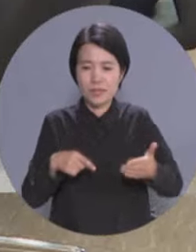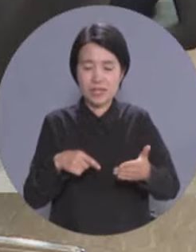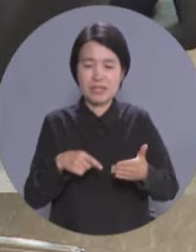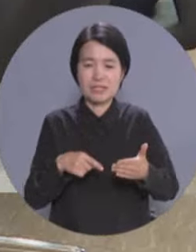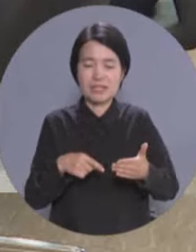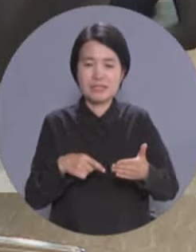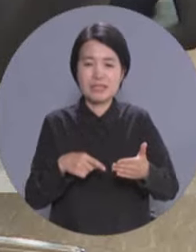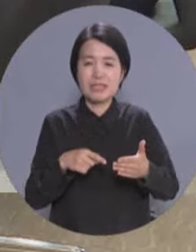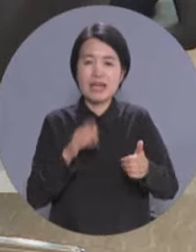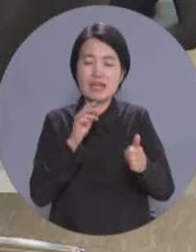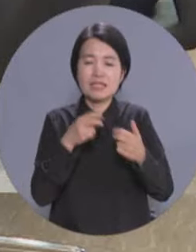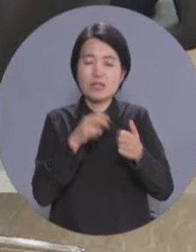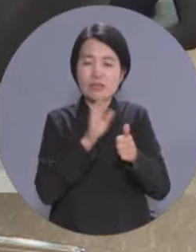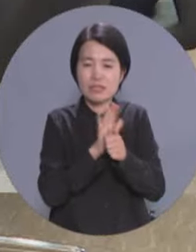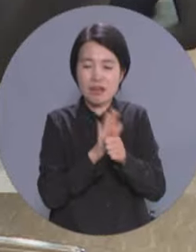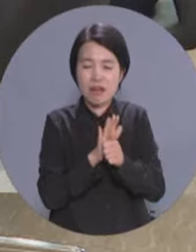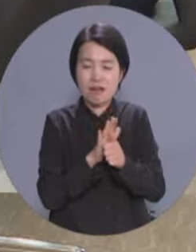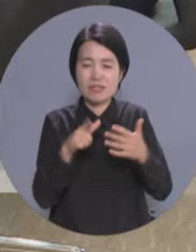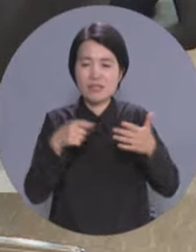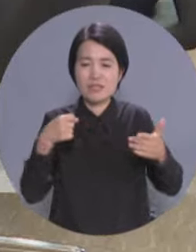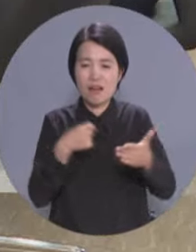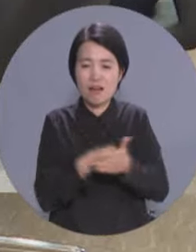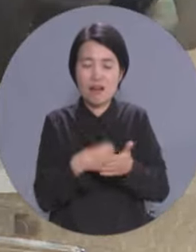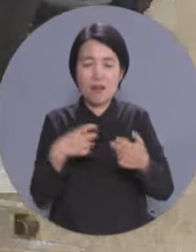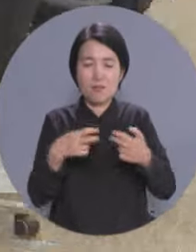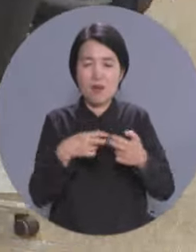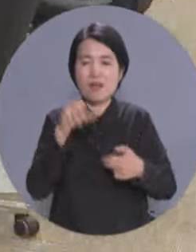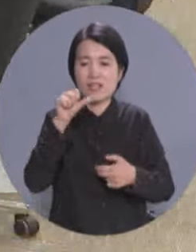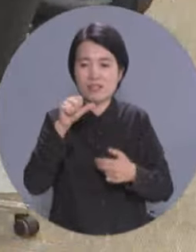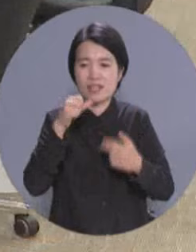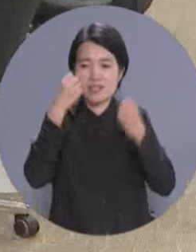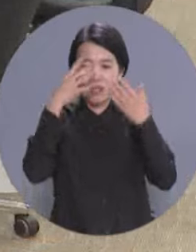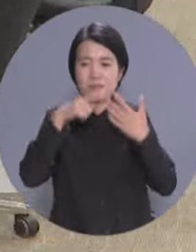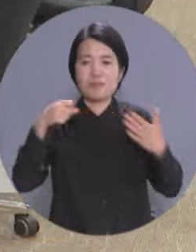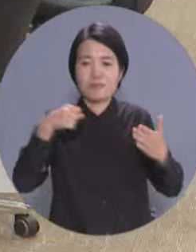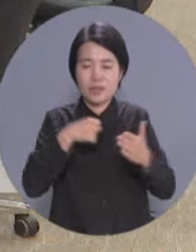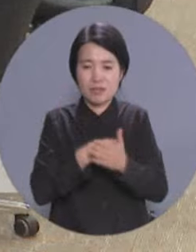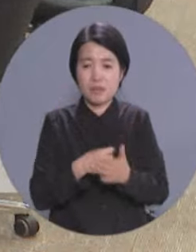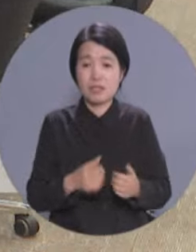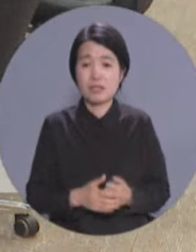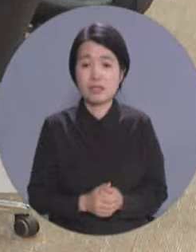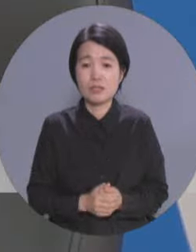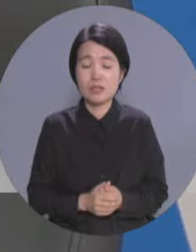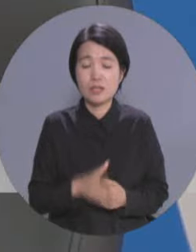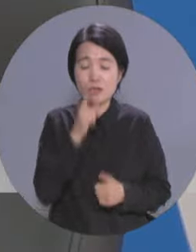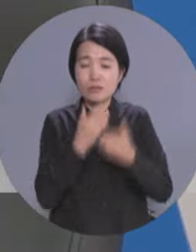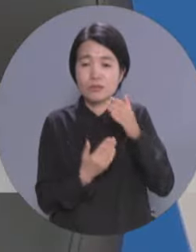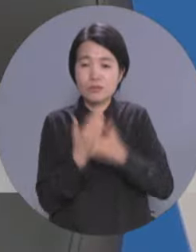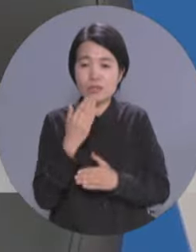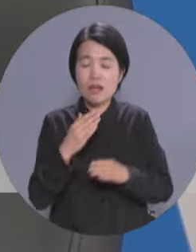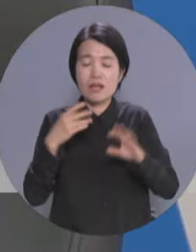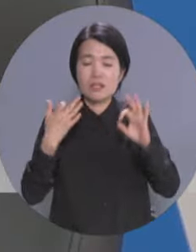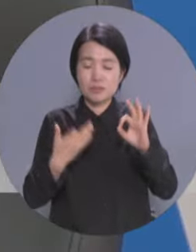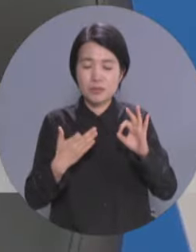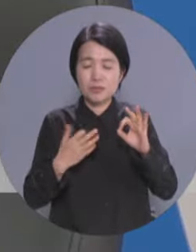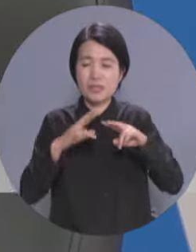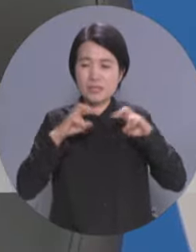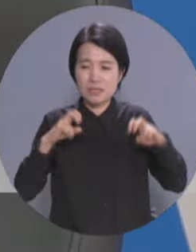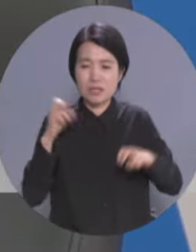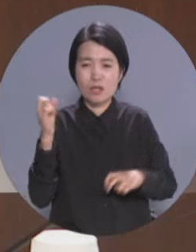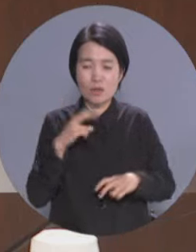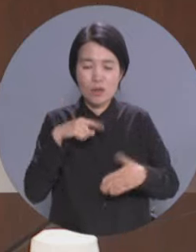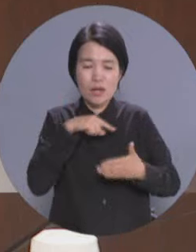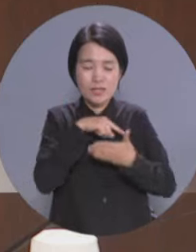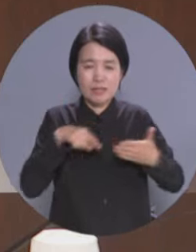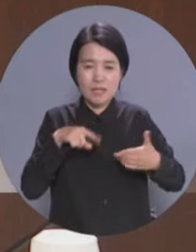의료 지원을 위한 지정병원 다섯 개소가 새롭게 선정됐습니다 여수순천 119 사건 진상규명과